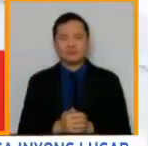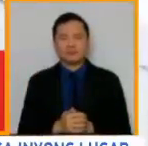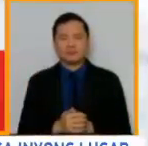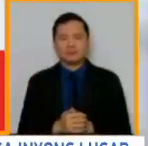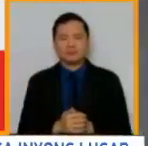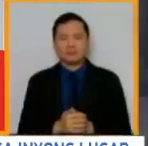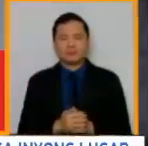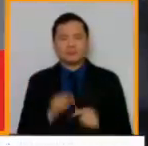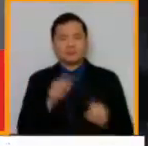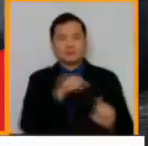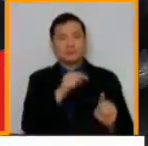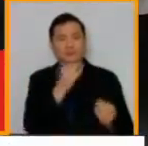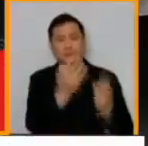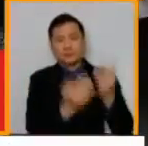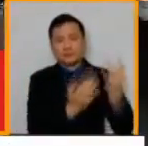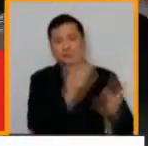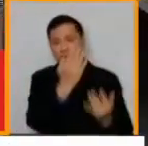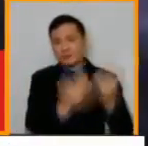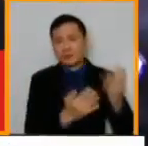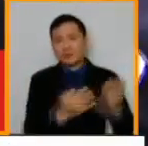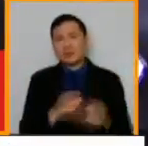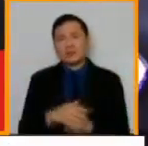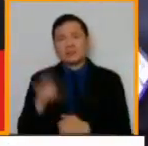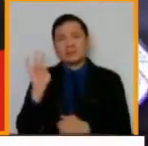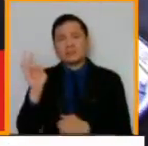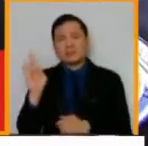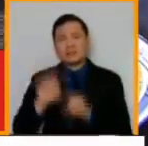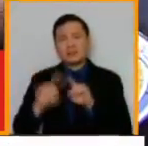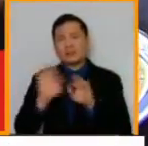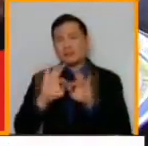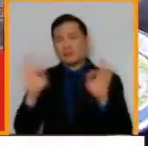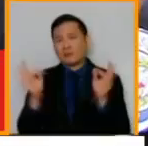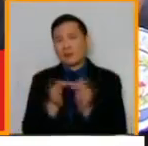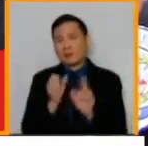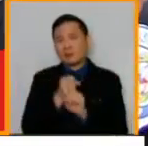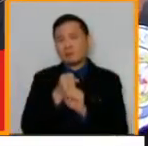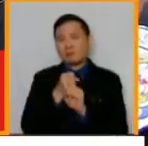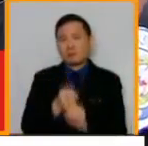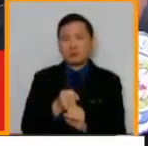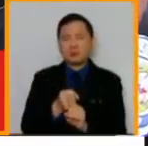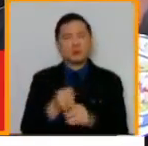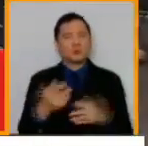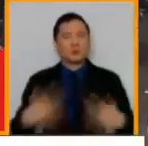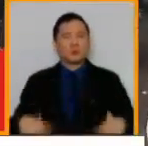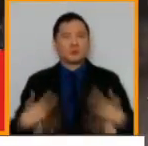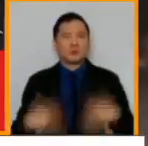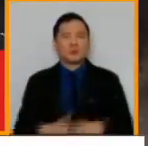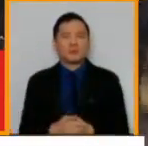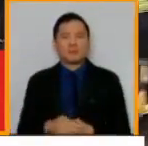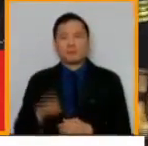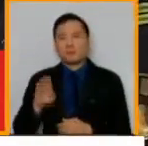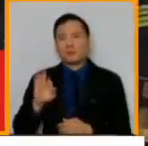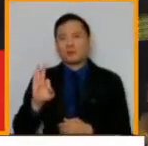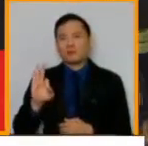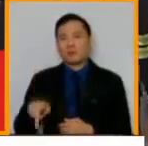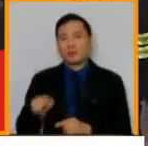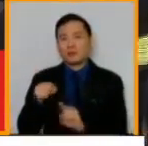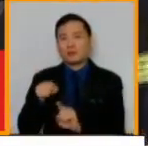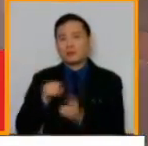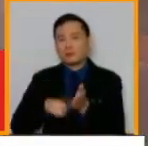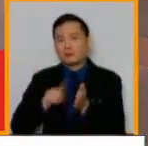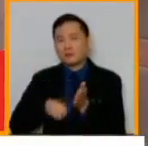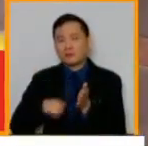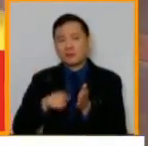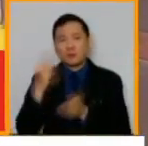at 70 pamilya ang nasunugan. Base sa inisyal na imbestigasyon ng BFP, naiwang nilulutong